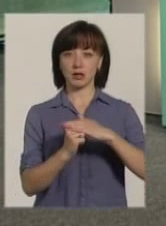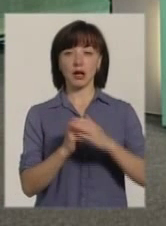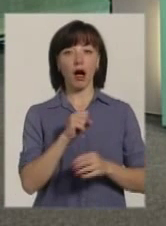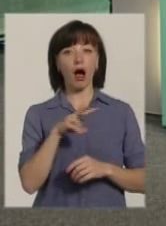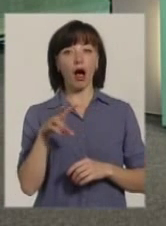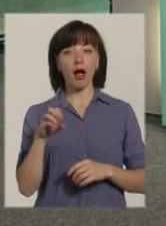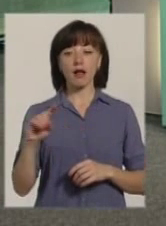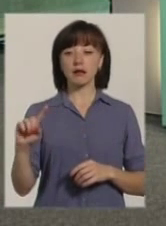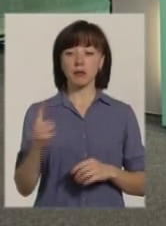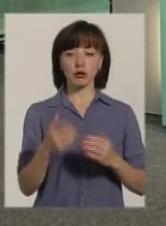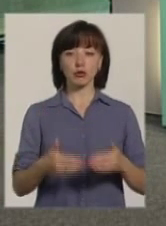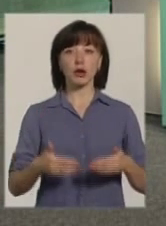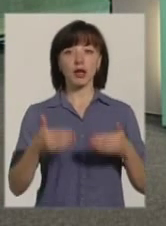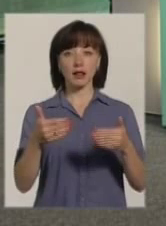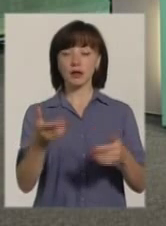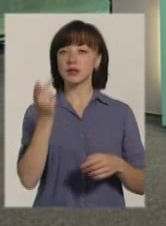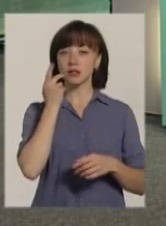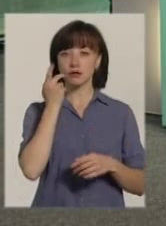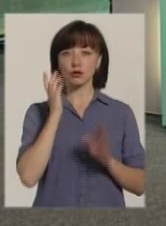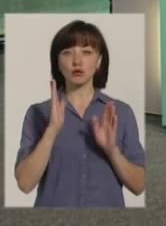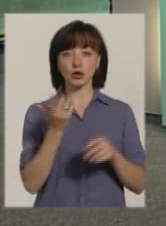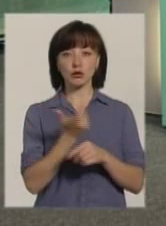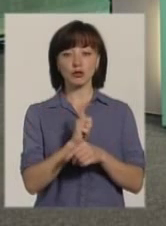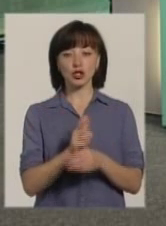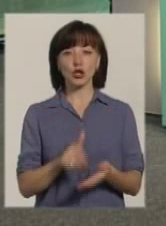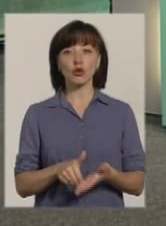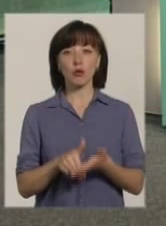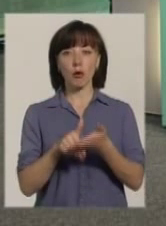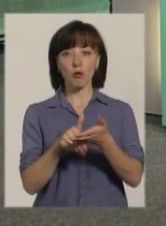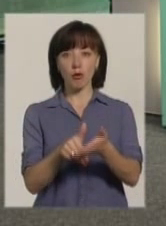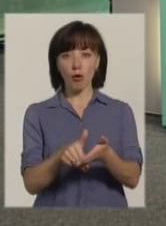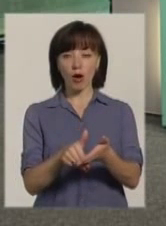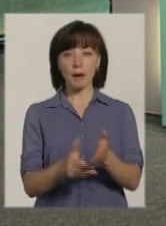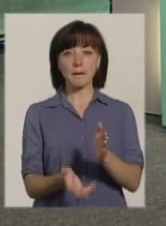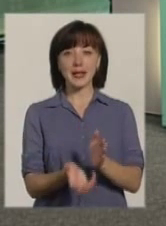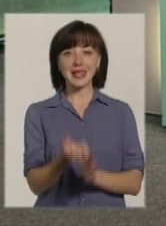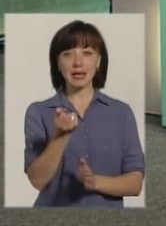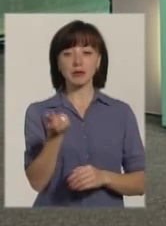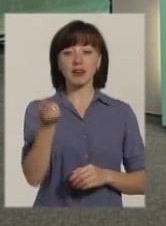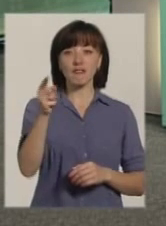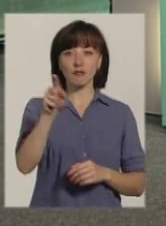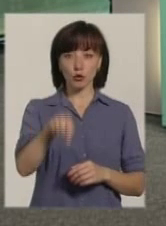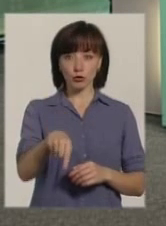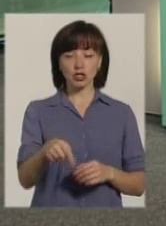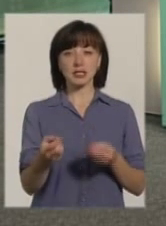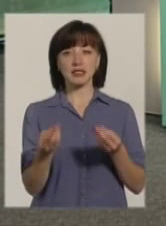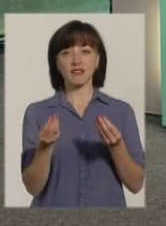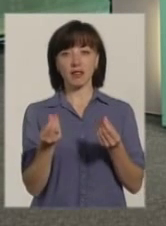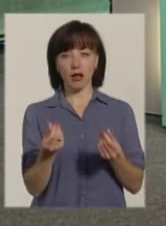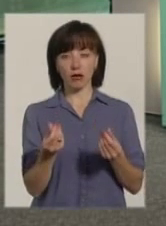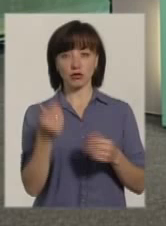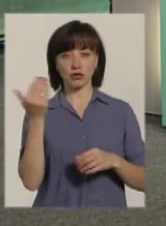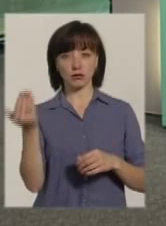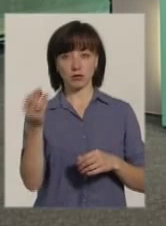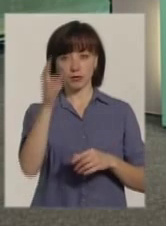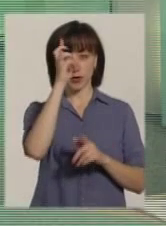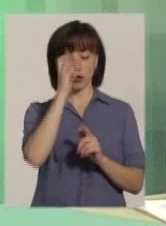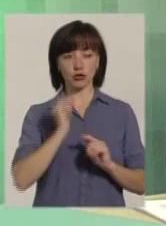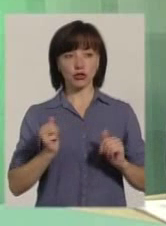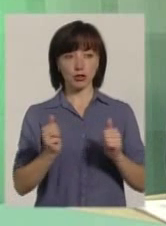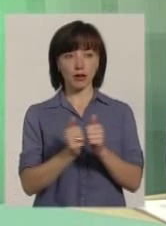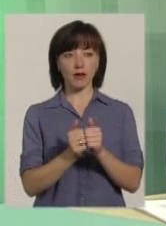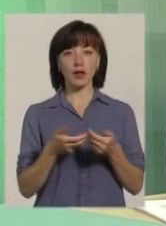на першому етапі завжди буде і більше допомоги, сприяння і підтримки, в тому числі і фінансової сторони держави.